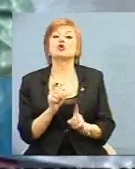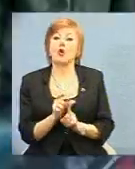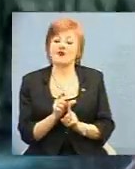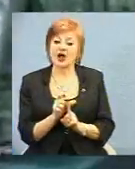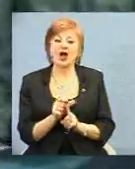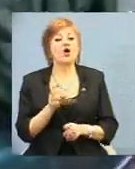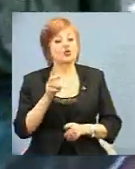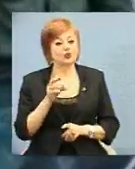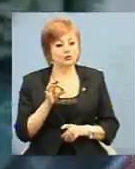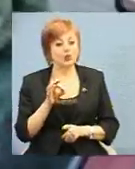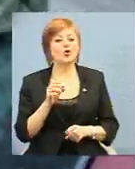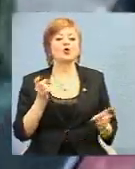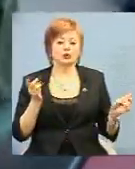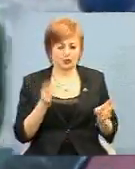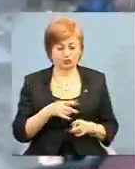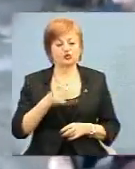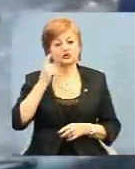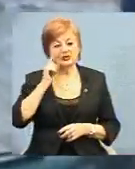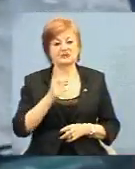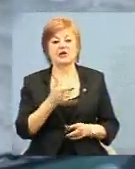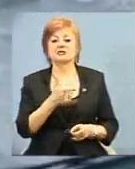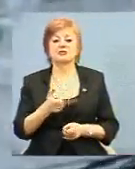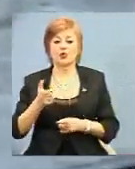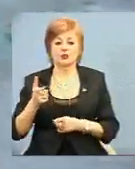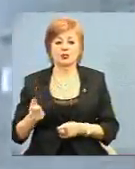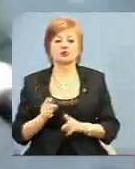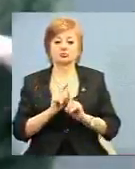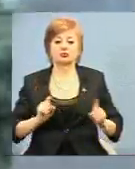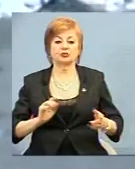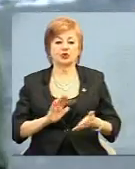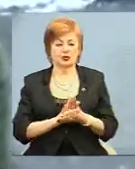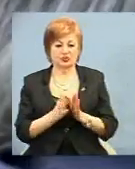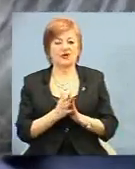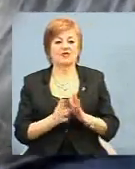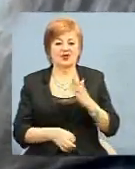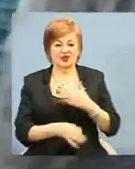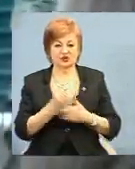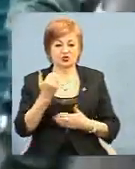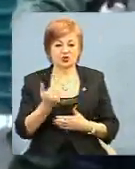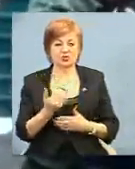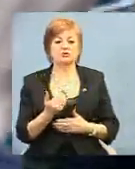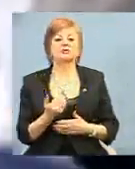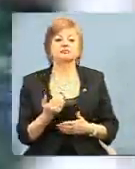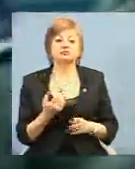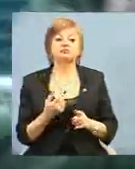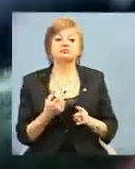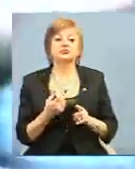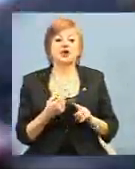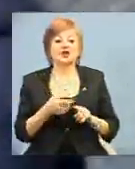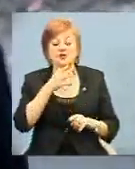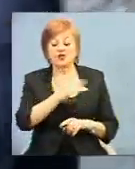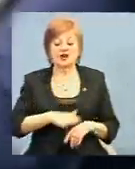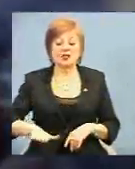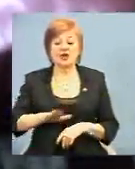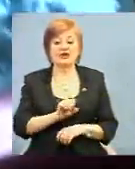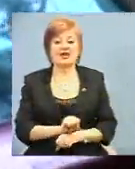діяльність нерідко змушує до володіння справжньою бойовою. Особливо в умовах військового конфлікту на сході країни та подій, що цьому передували. Тільки під час Євромайдану